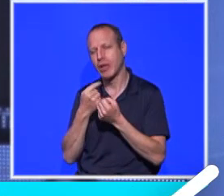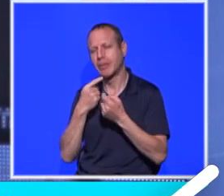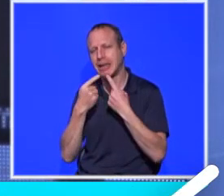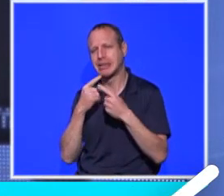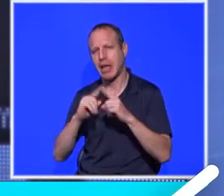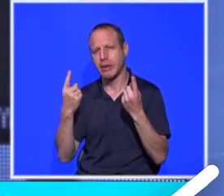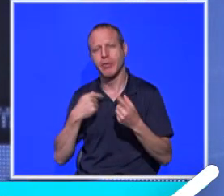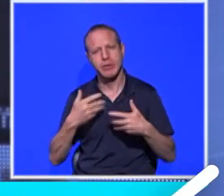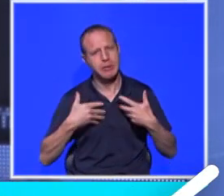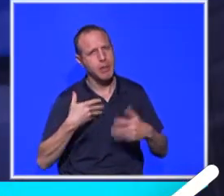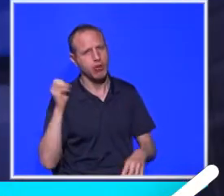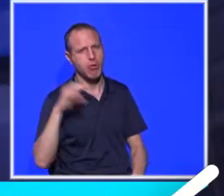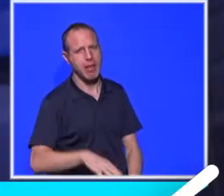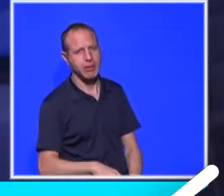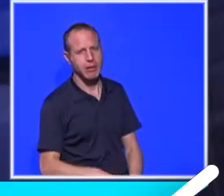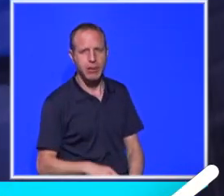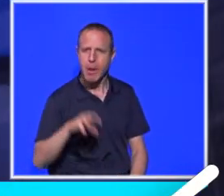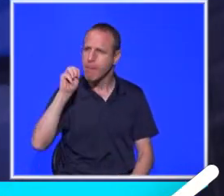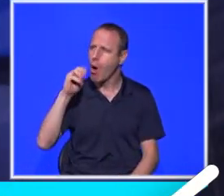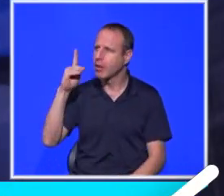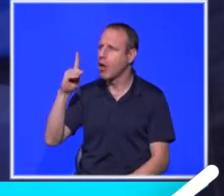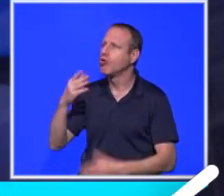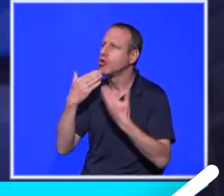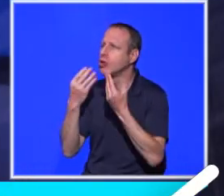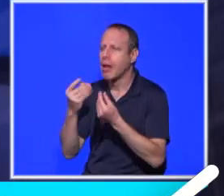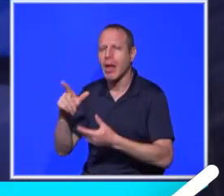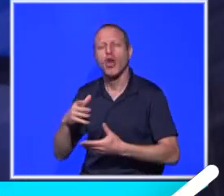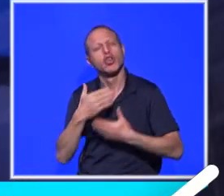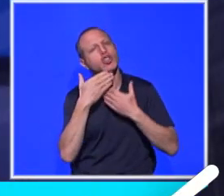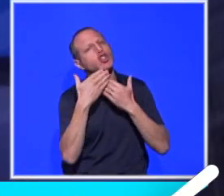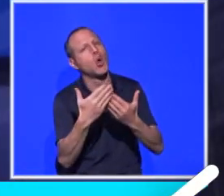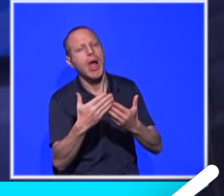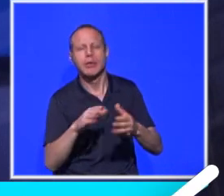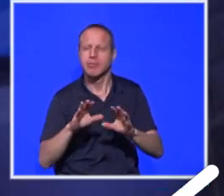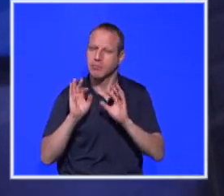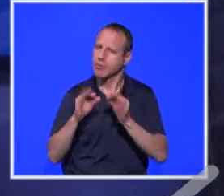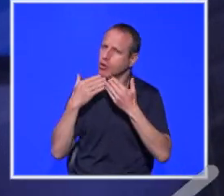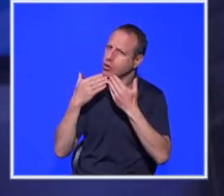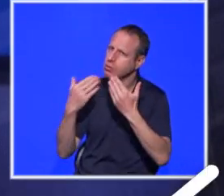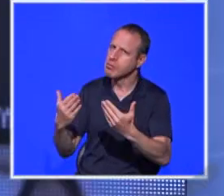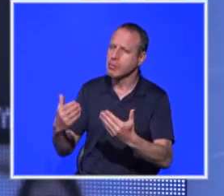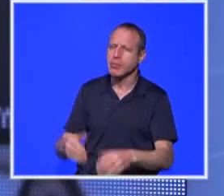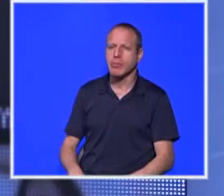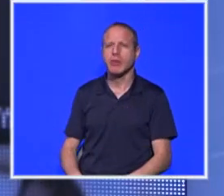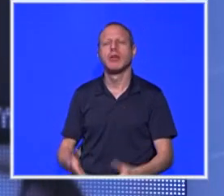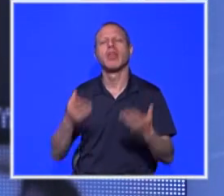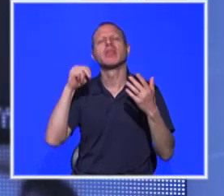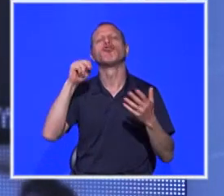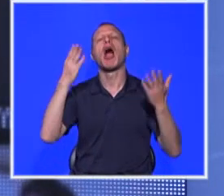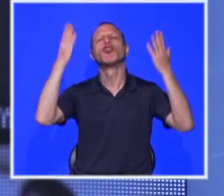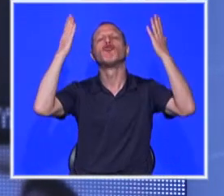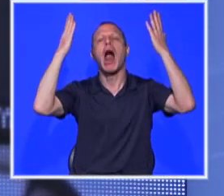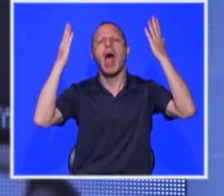אחר. אני שמח שבאתי. מוחמד דראושי, תודה רבה לך. שוכרן לך. בכלל, יסלמו עדק ובנג'ח,